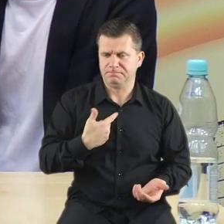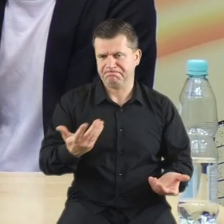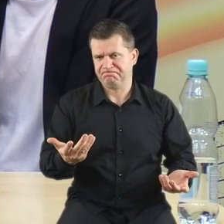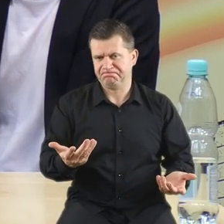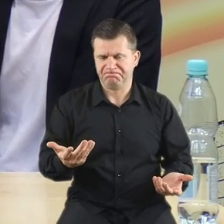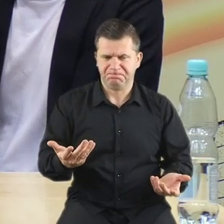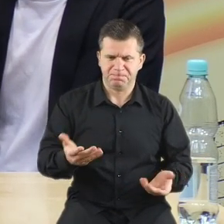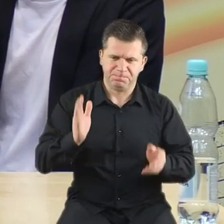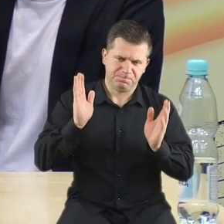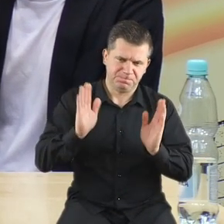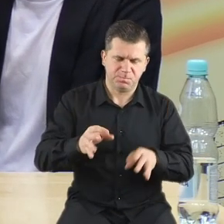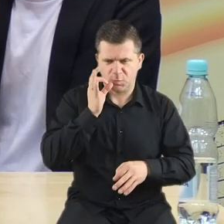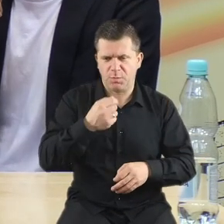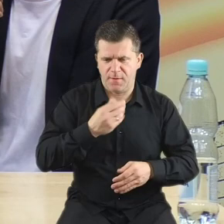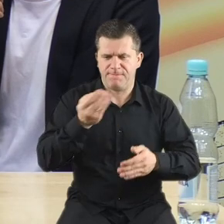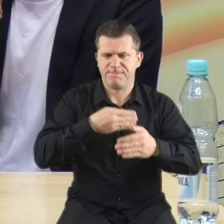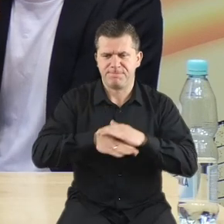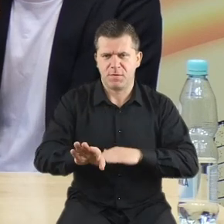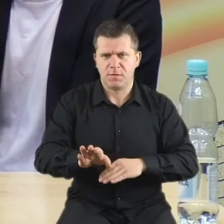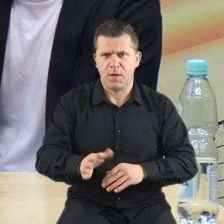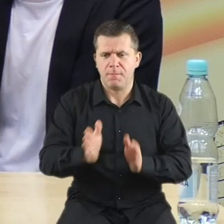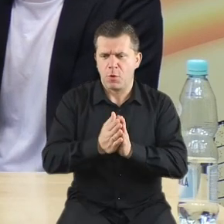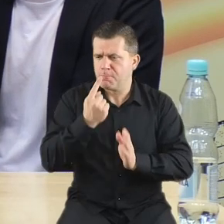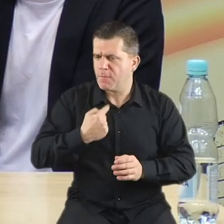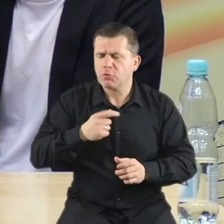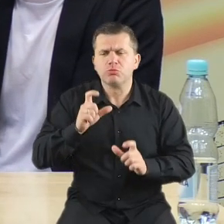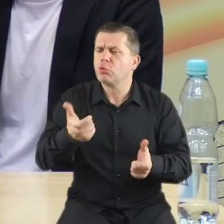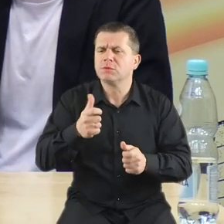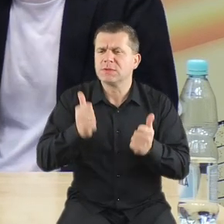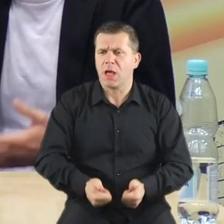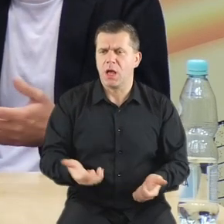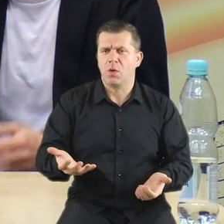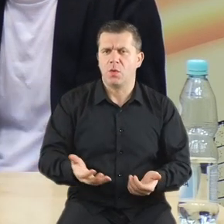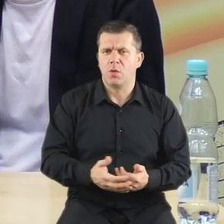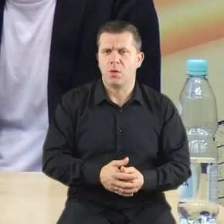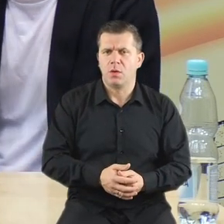Mówi, dobra, opuszczę to pomieszczenie, ale proszę mi powiedzieć, o co chodzi. Jestem w trakcie pracy.